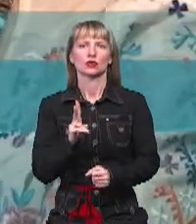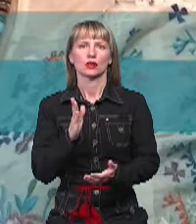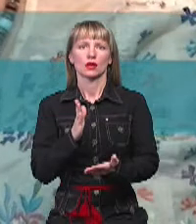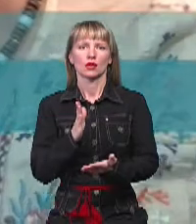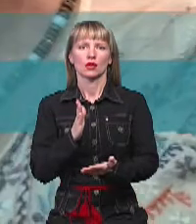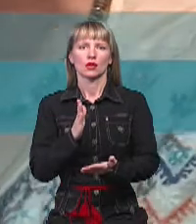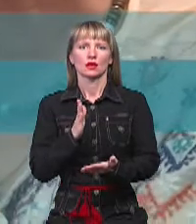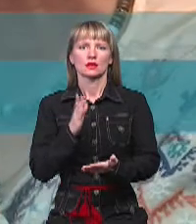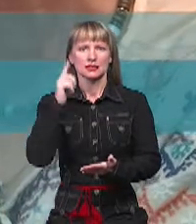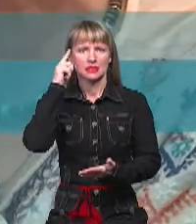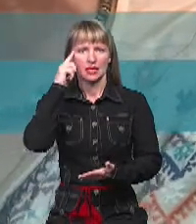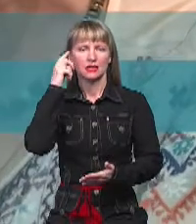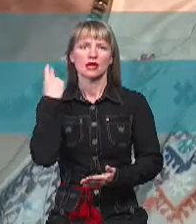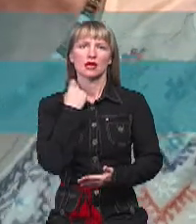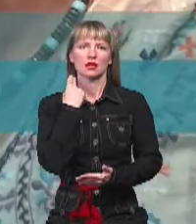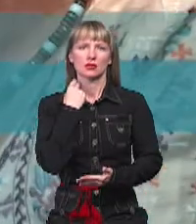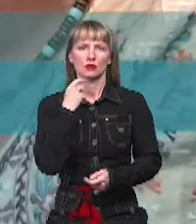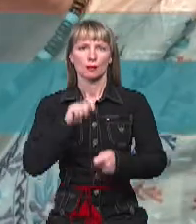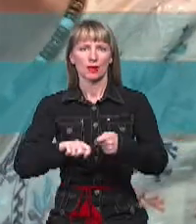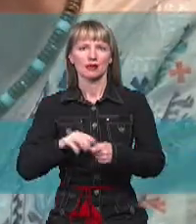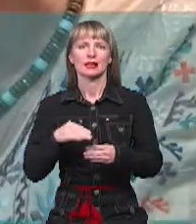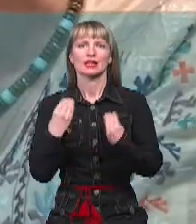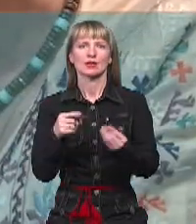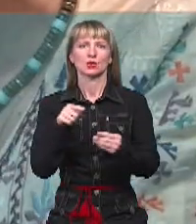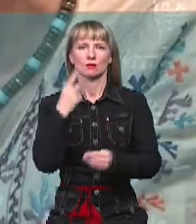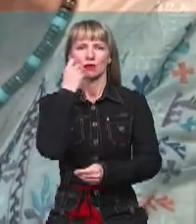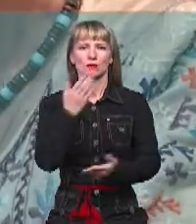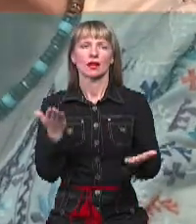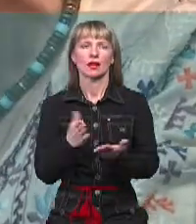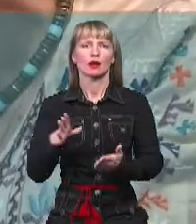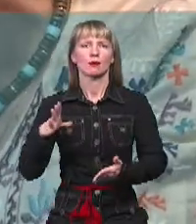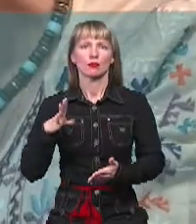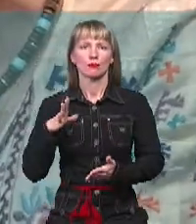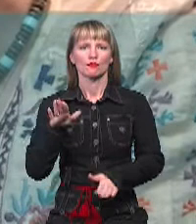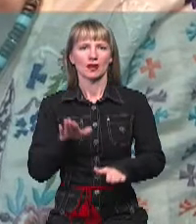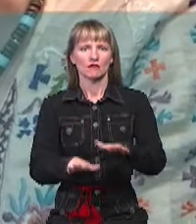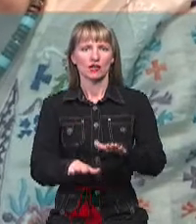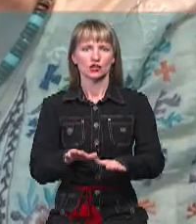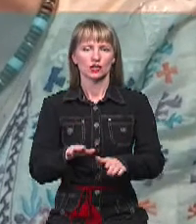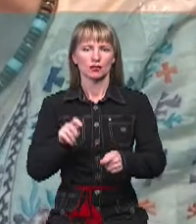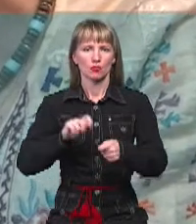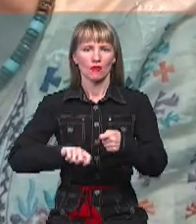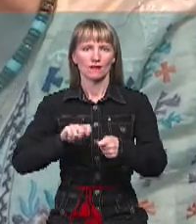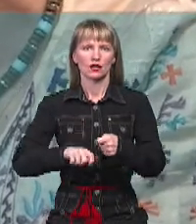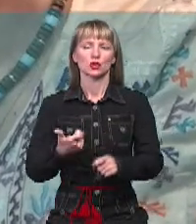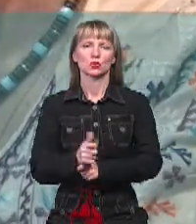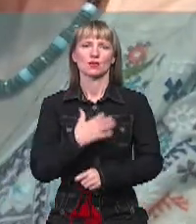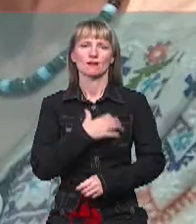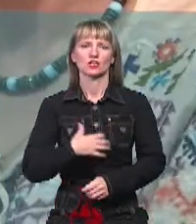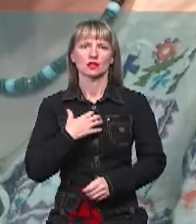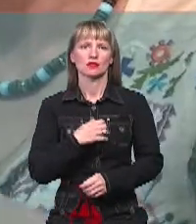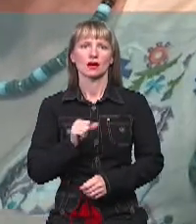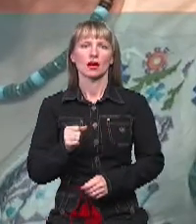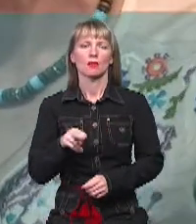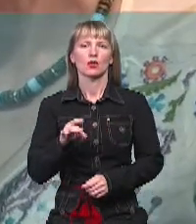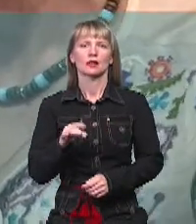можуть перевіряти, співставляти і давати ту інформацію, яка виважена і вивірена. І це дуже важливо. А